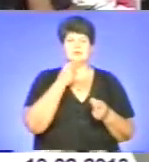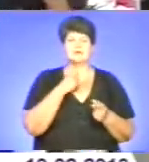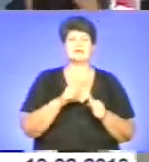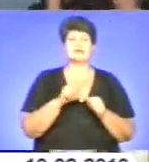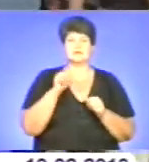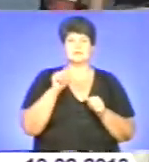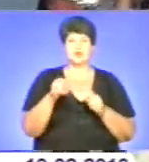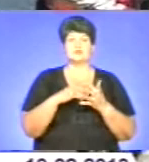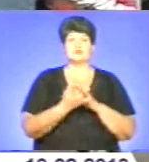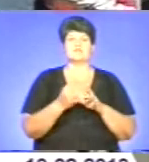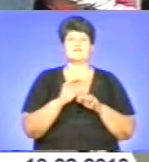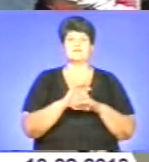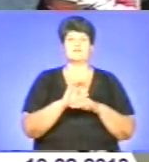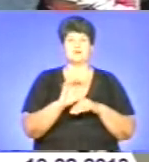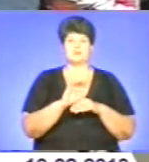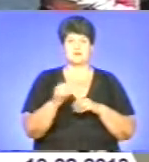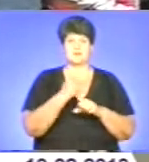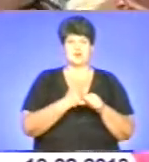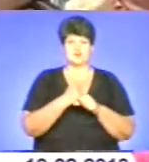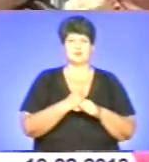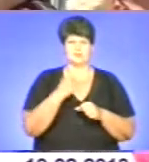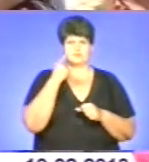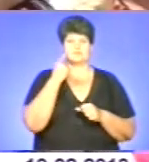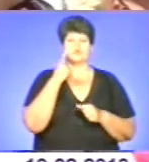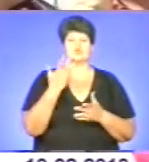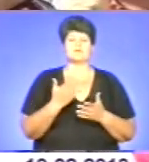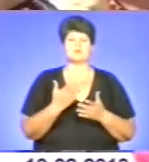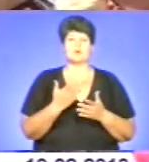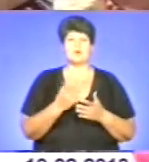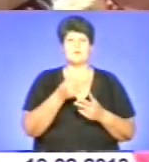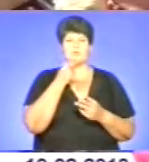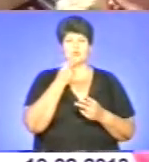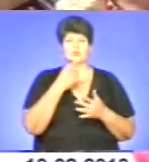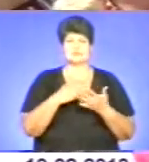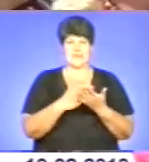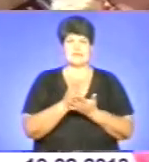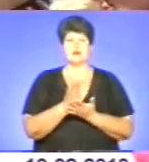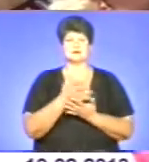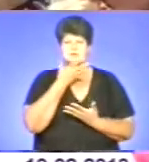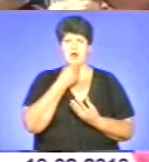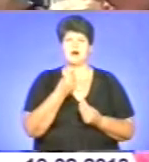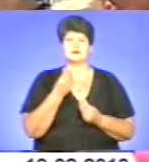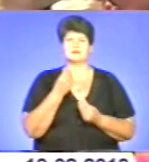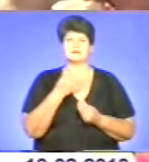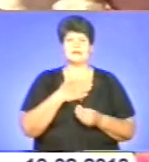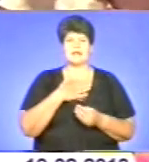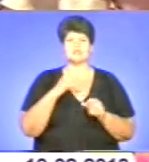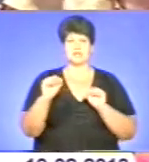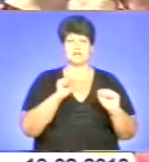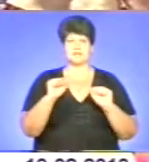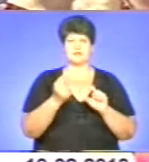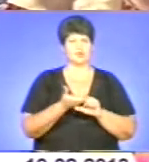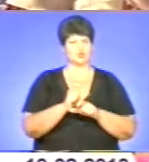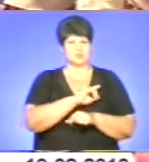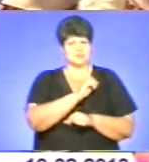сільгоспвиробники краю працюють на совість продукція якісна гарна наші керівники дуже